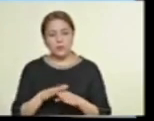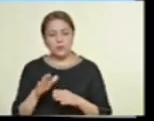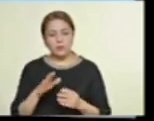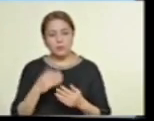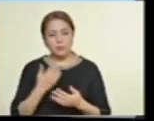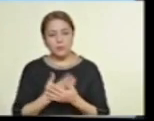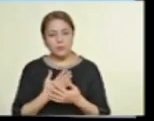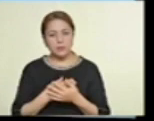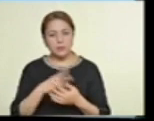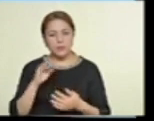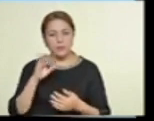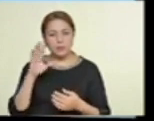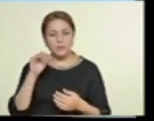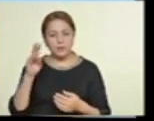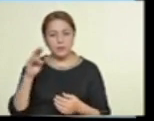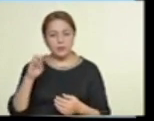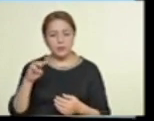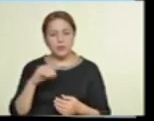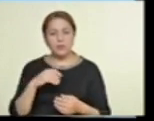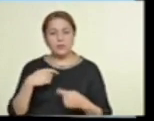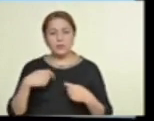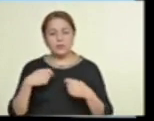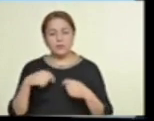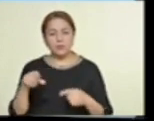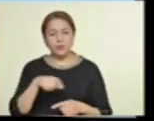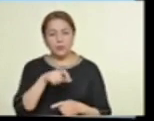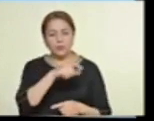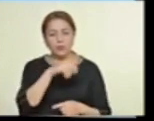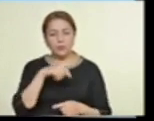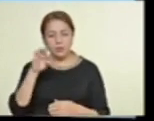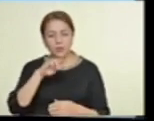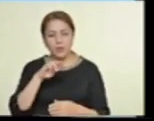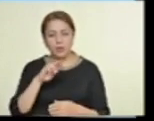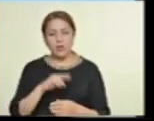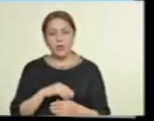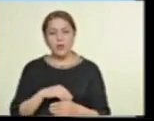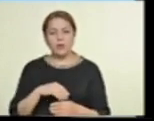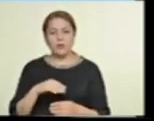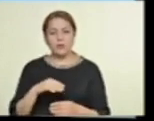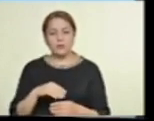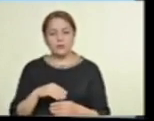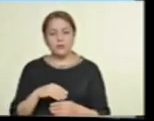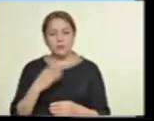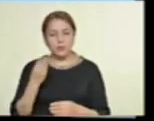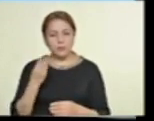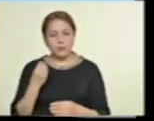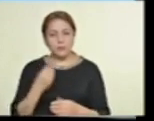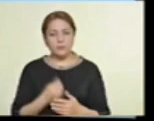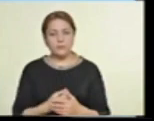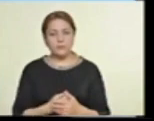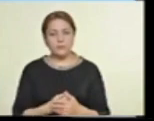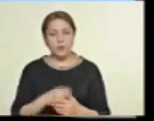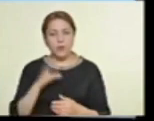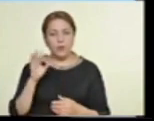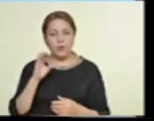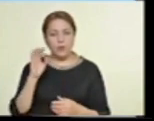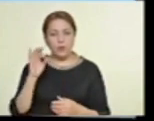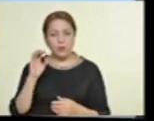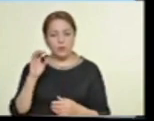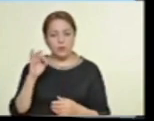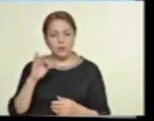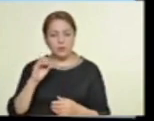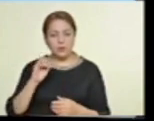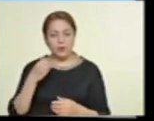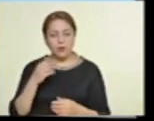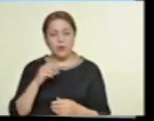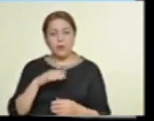uchun Levant savdo yo'li bu Fransiyani dengiz orqali Vizantiya hamda Osiyo mamlakatlari